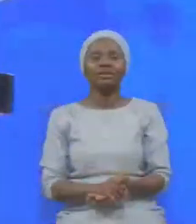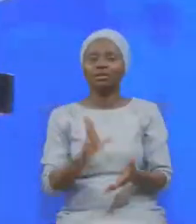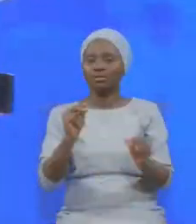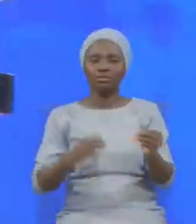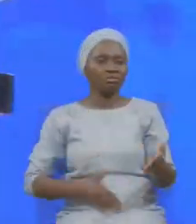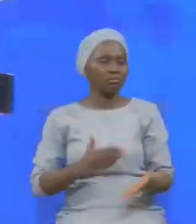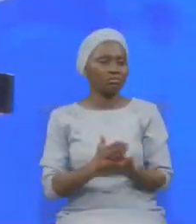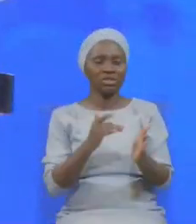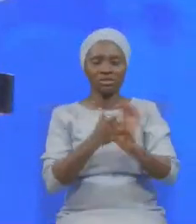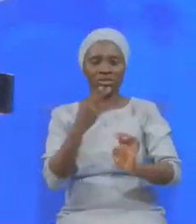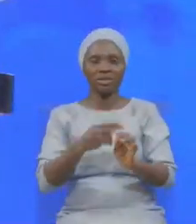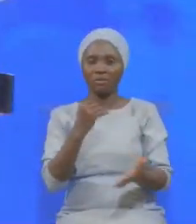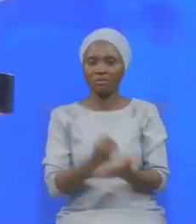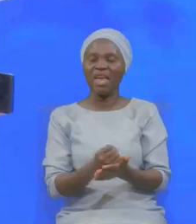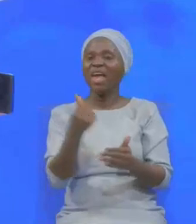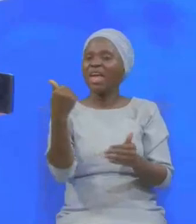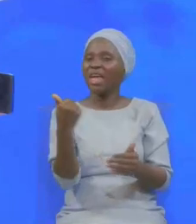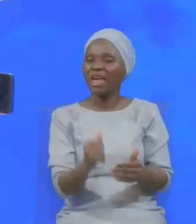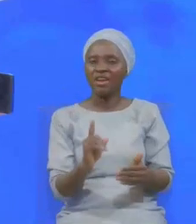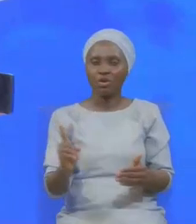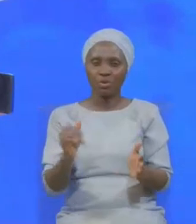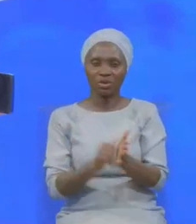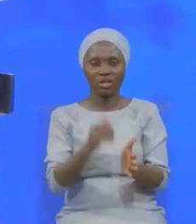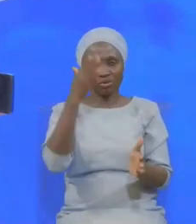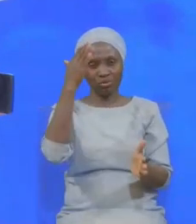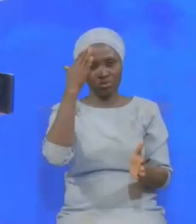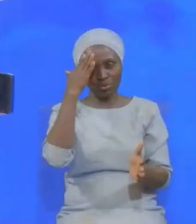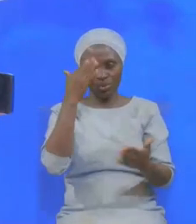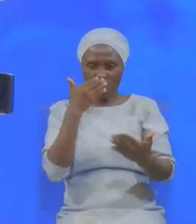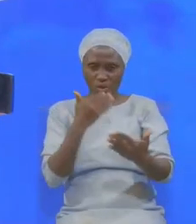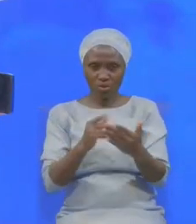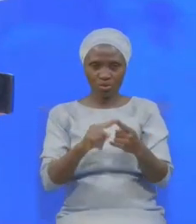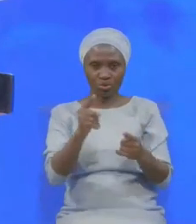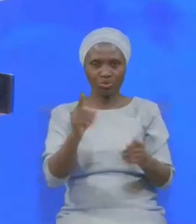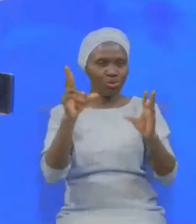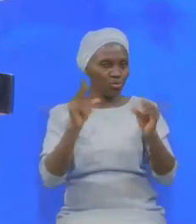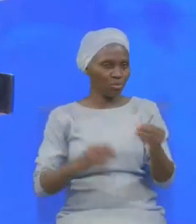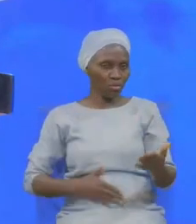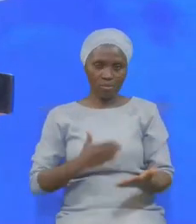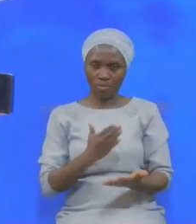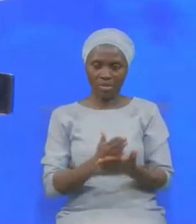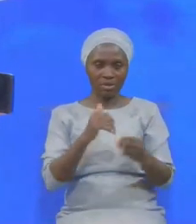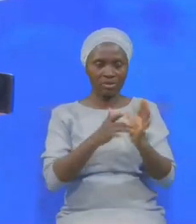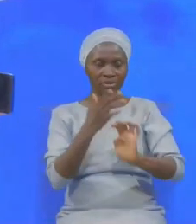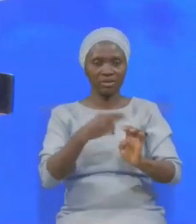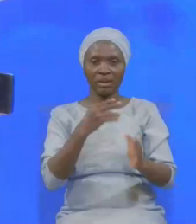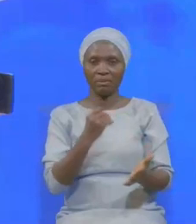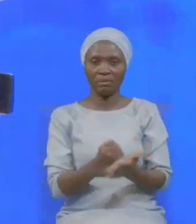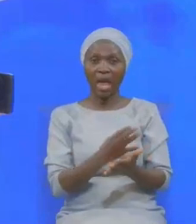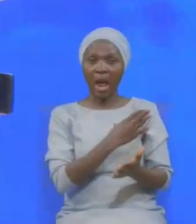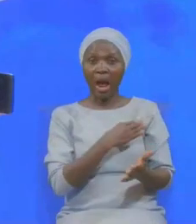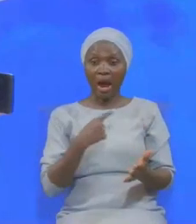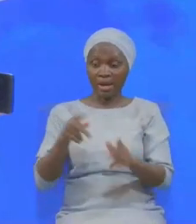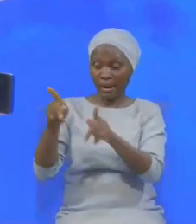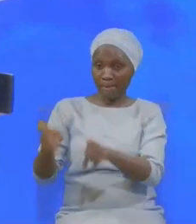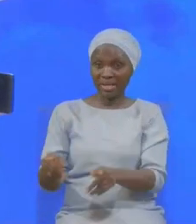Tout bien-aimé dans votre corps, plus jamais de stérilité au nom de Jésus. La personne dont vous